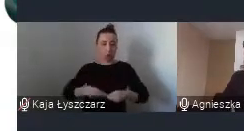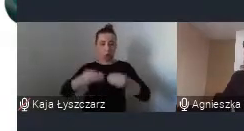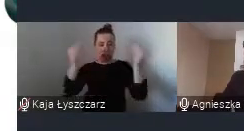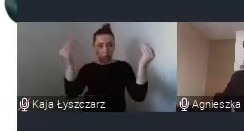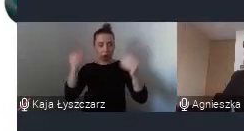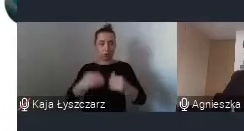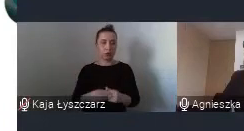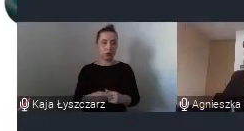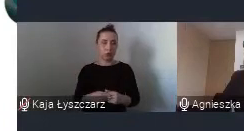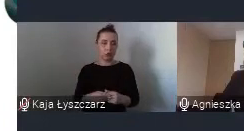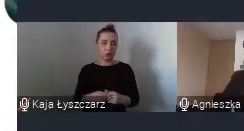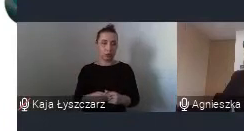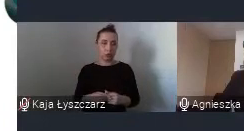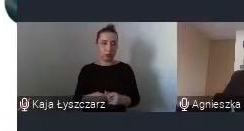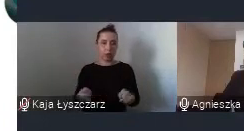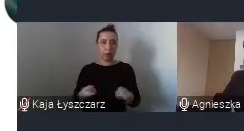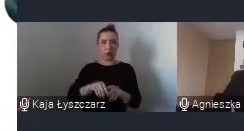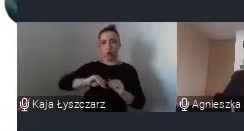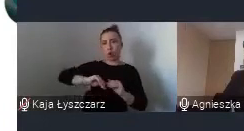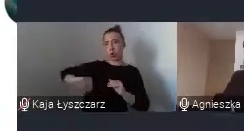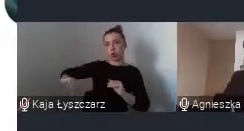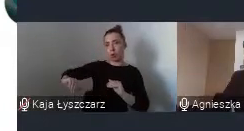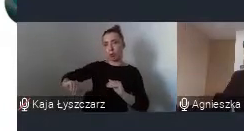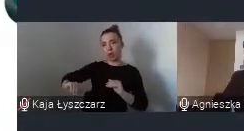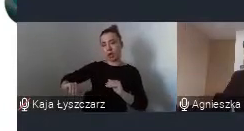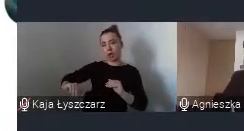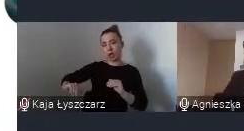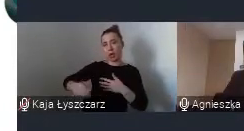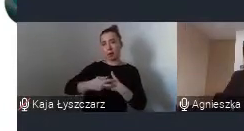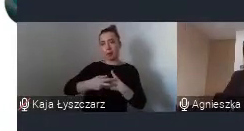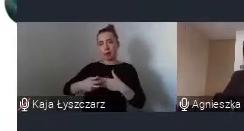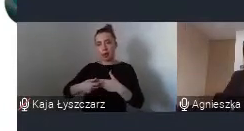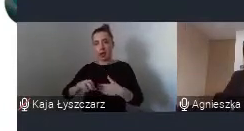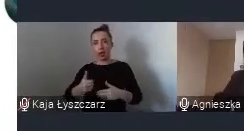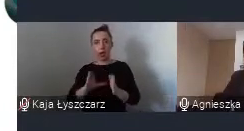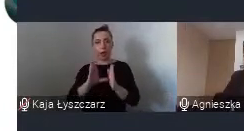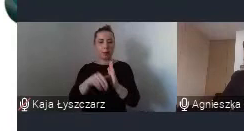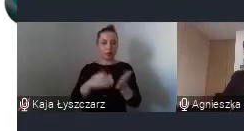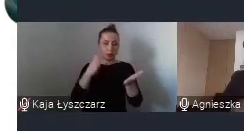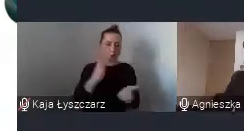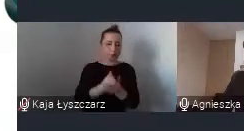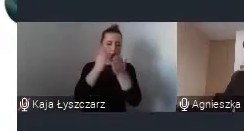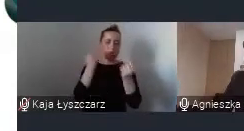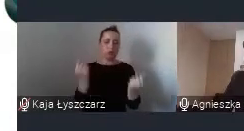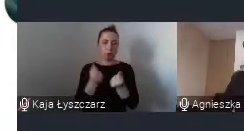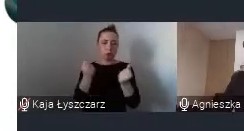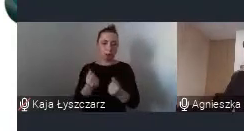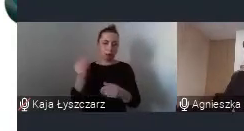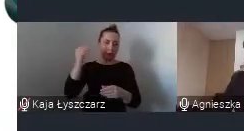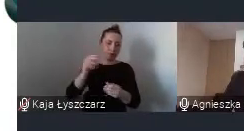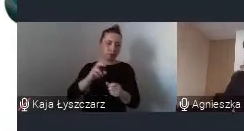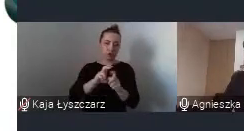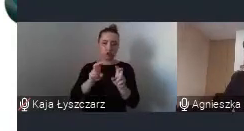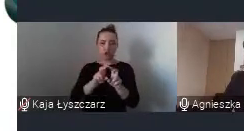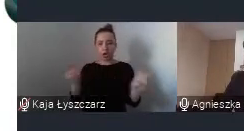osobne badanie dotyczące tego, jak radziły sobie nasze miasta w dobie pandemii COVID i być może pewne dobre praktyki,